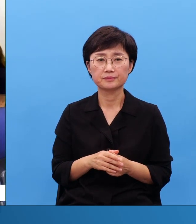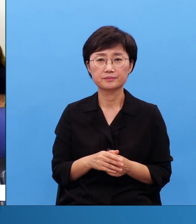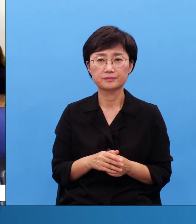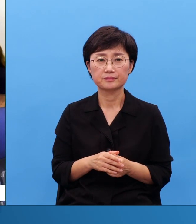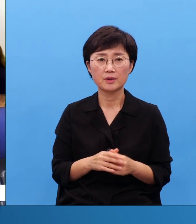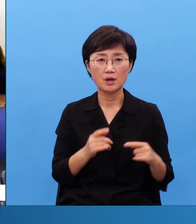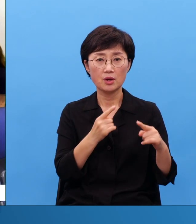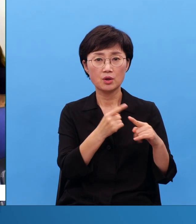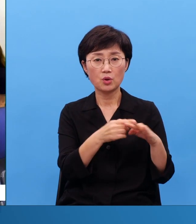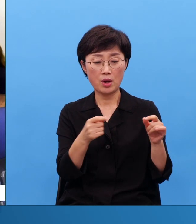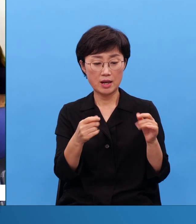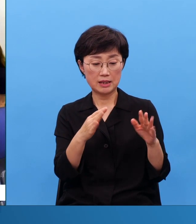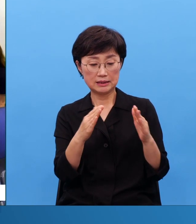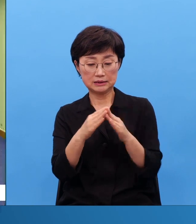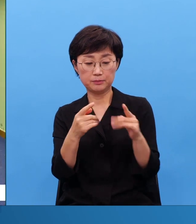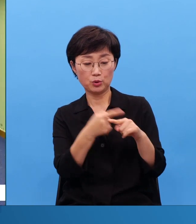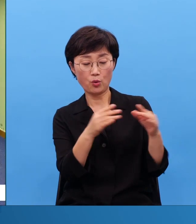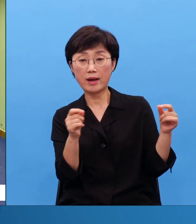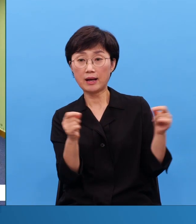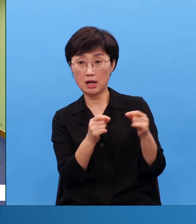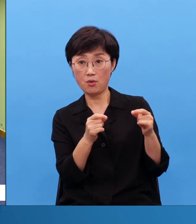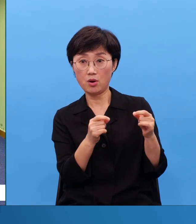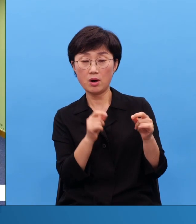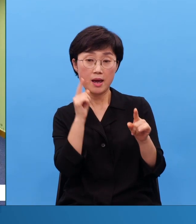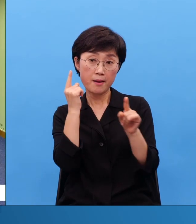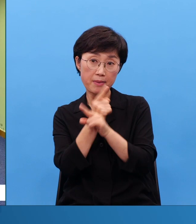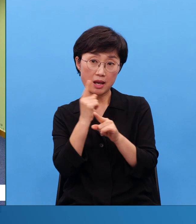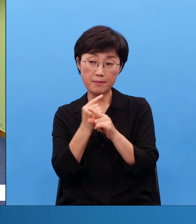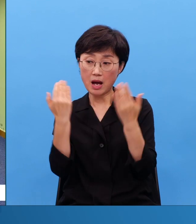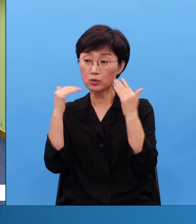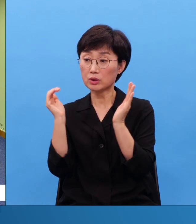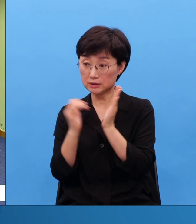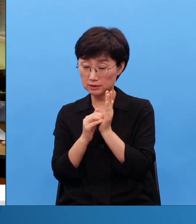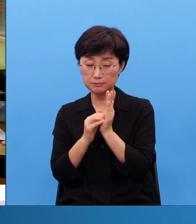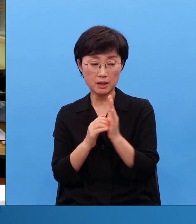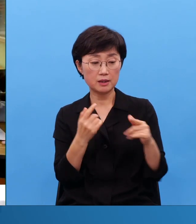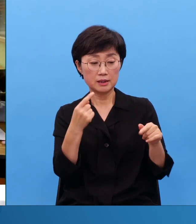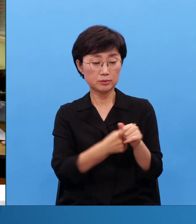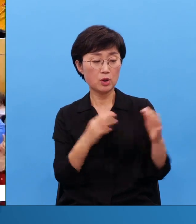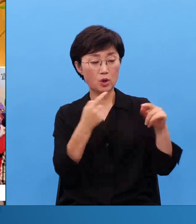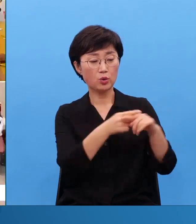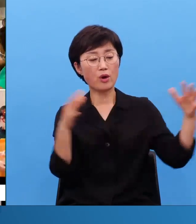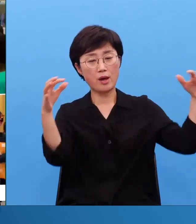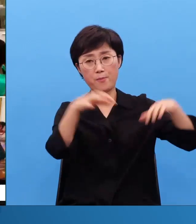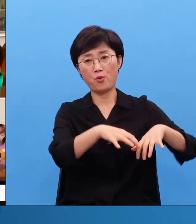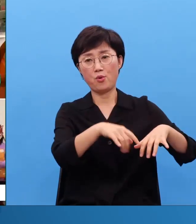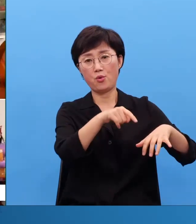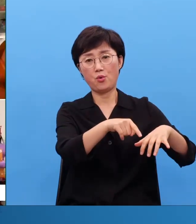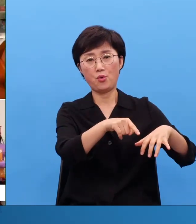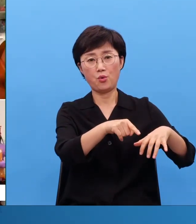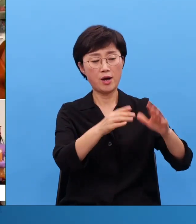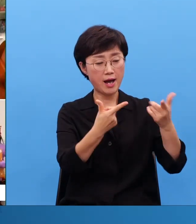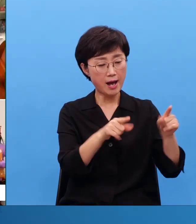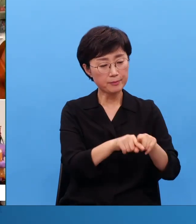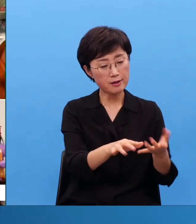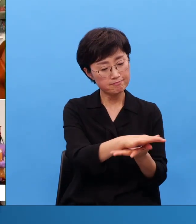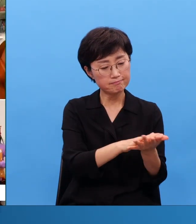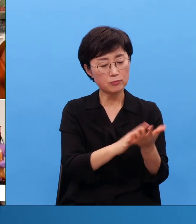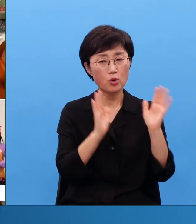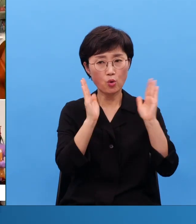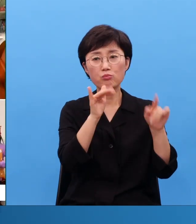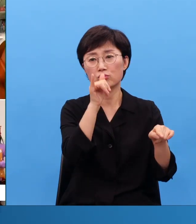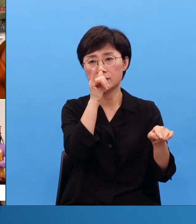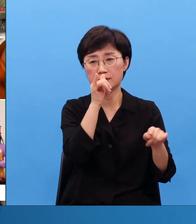교회 가까이 사는 랩넌트들은 매일 학교 끝나고 교회로 모여 같이 예배드리고 공부도 하고 있어.